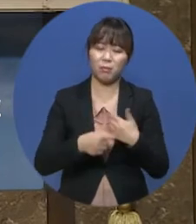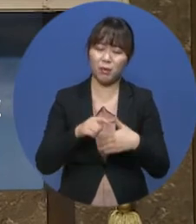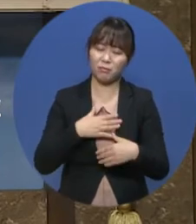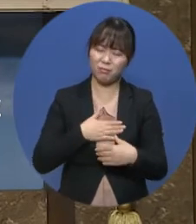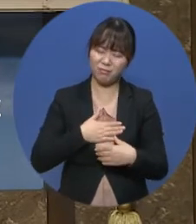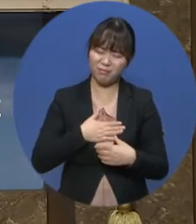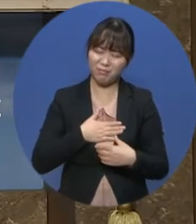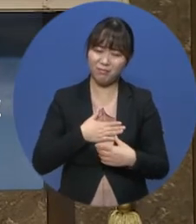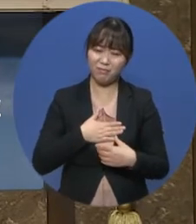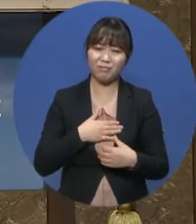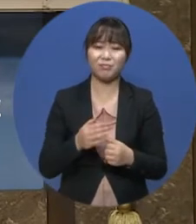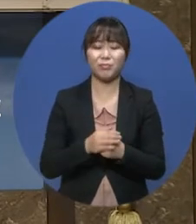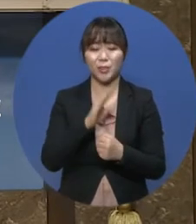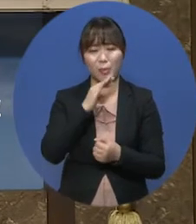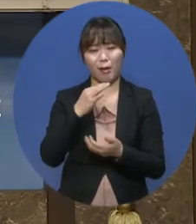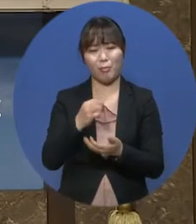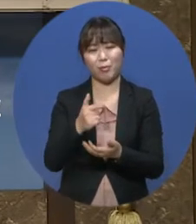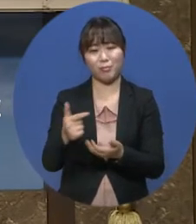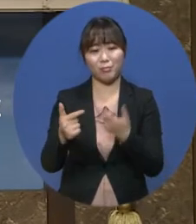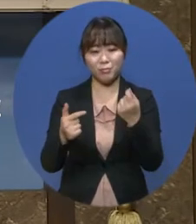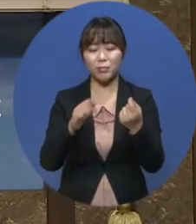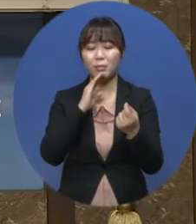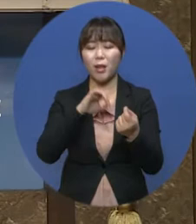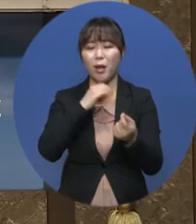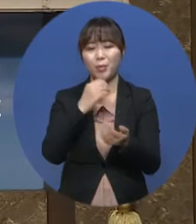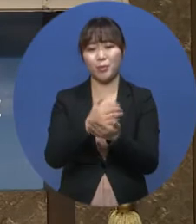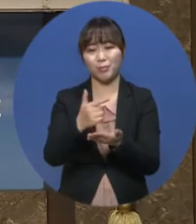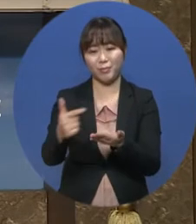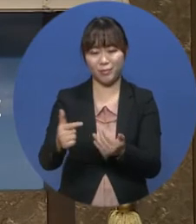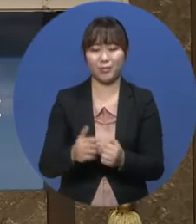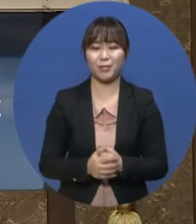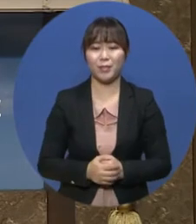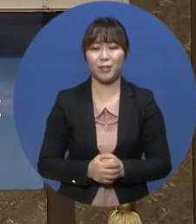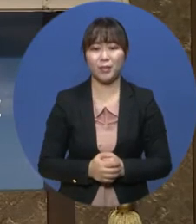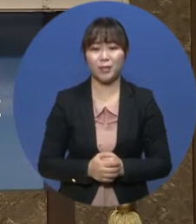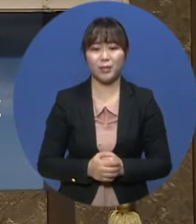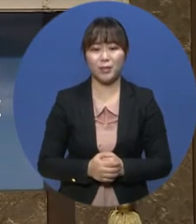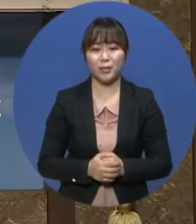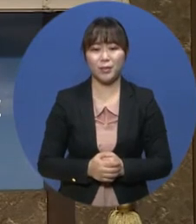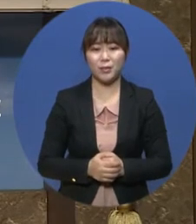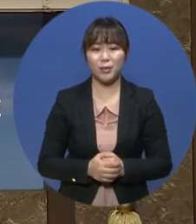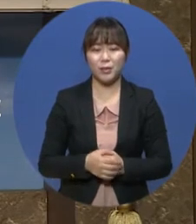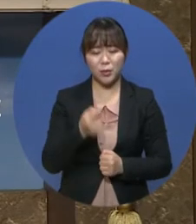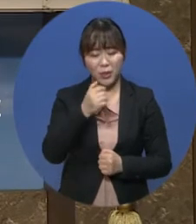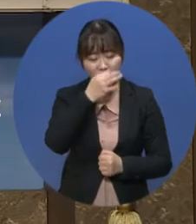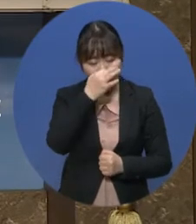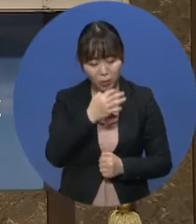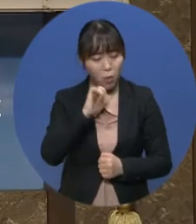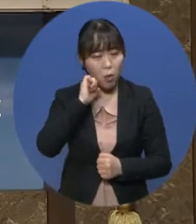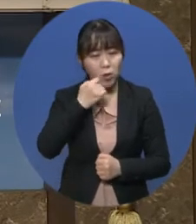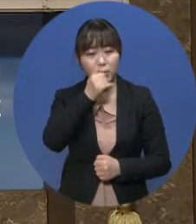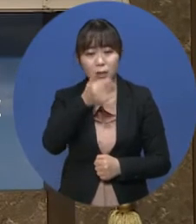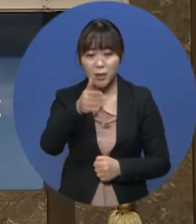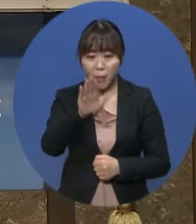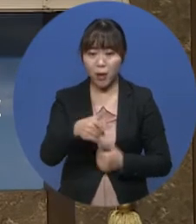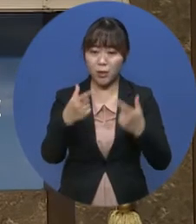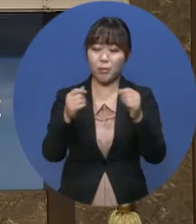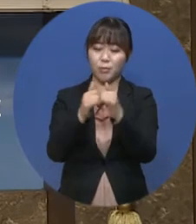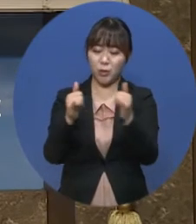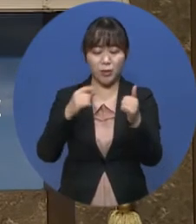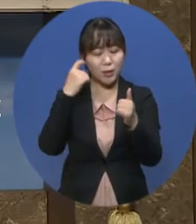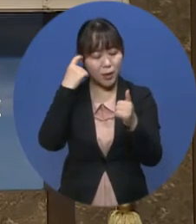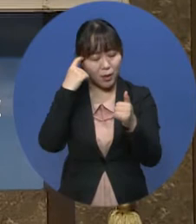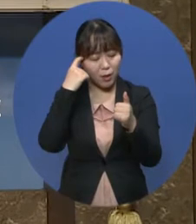되시라고 같이 내 정말 큰 감동을 느끼고 예 조금 힘들고 어려움이 있더라도 그런 분들